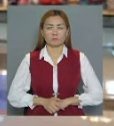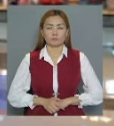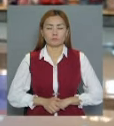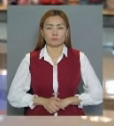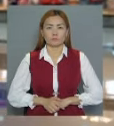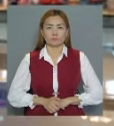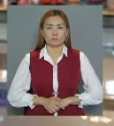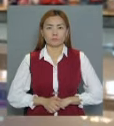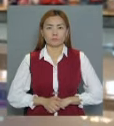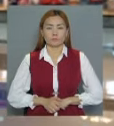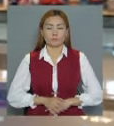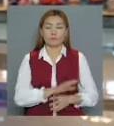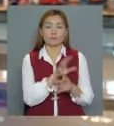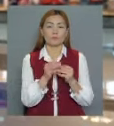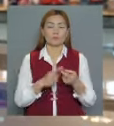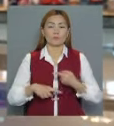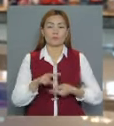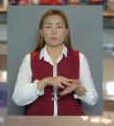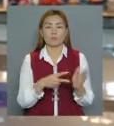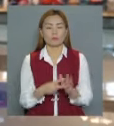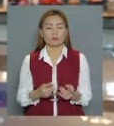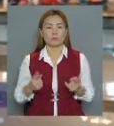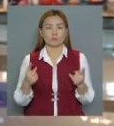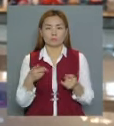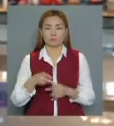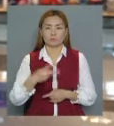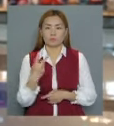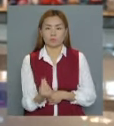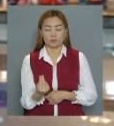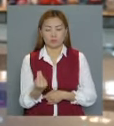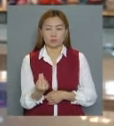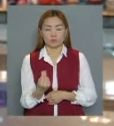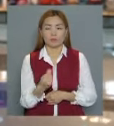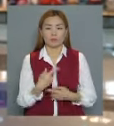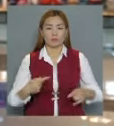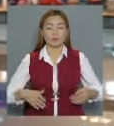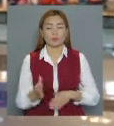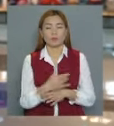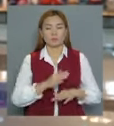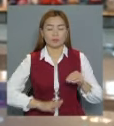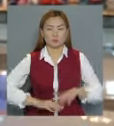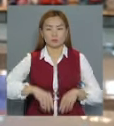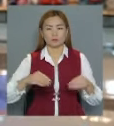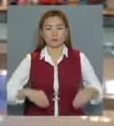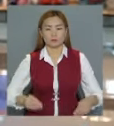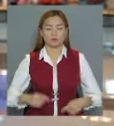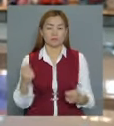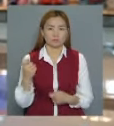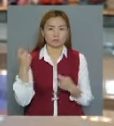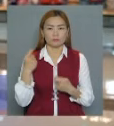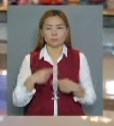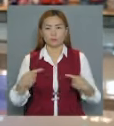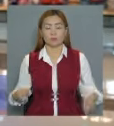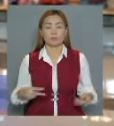программа. Жалпы алғанда бізде жоспар өте көп. 2,5 күндік сапарымызда көптеген балық шаруашылығы, егін, мал шаруашылығы, тағы сол